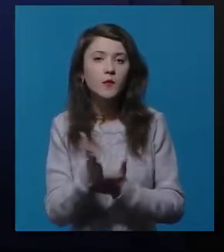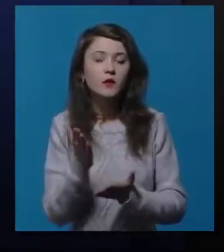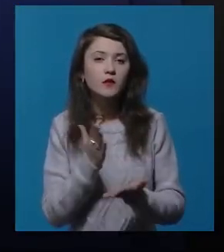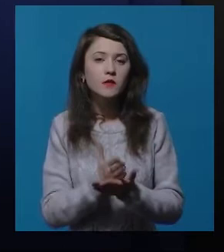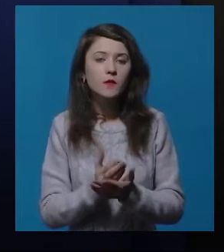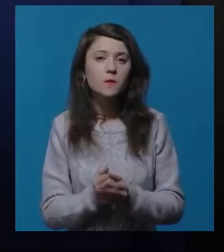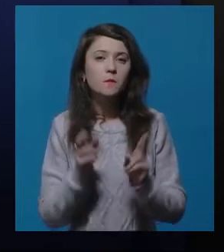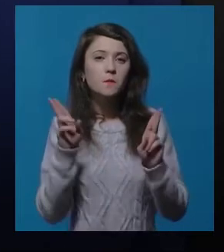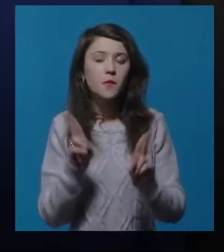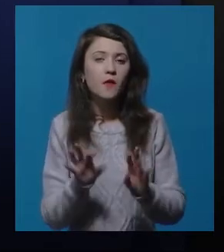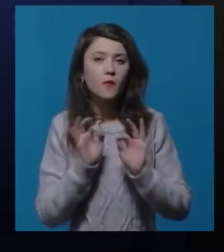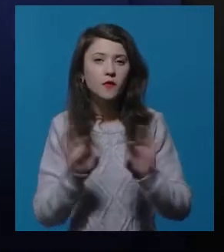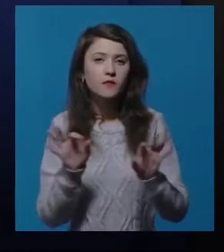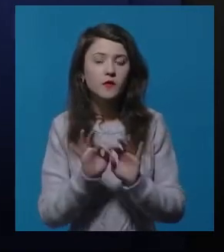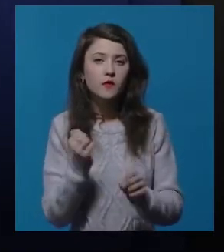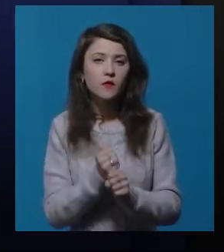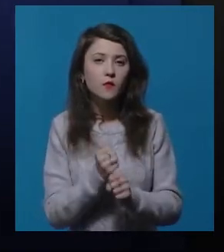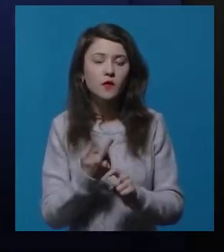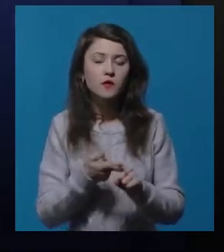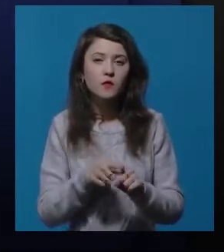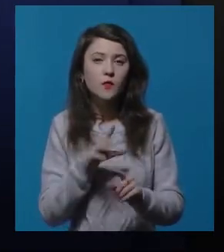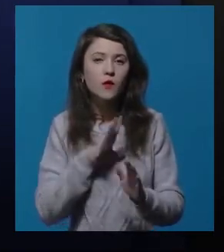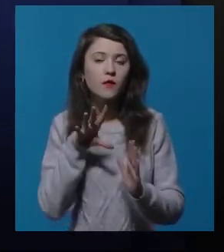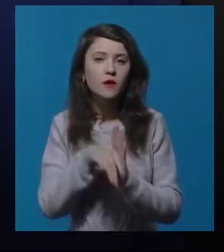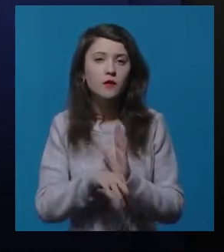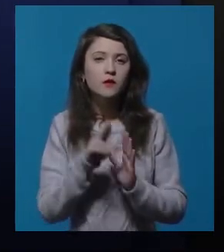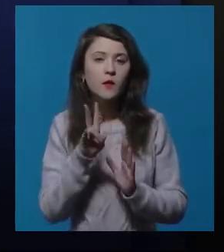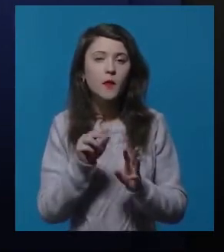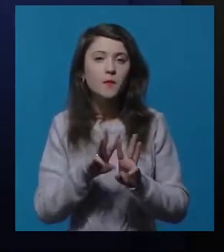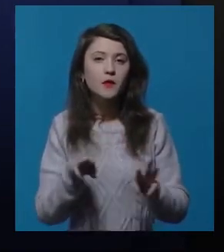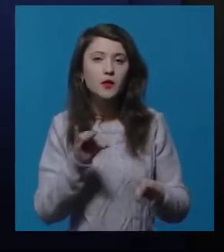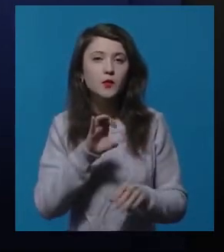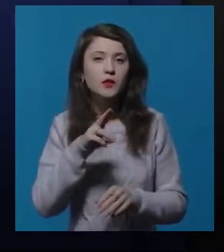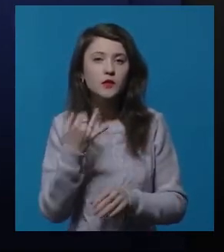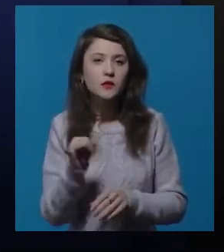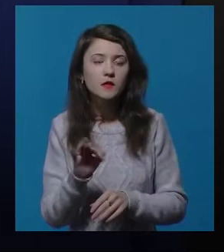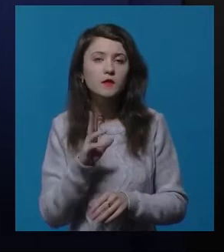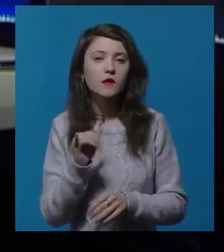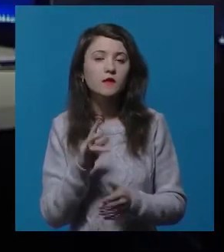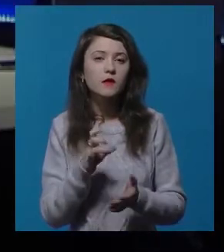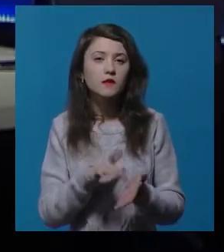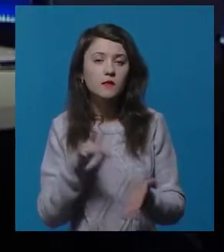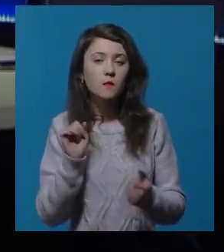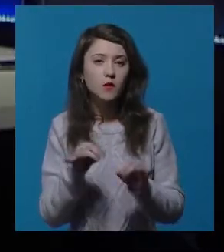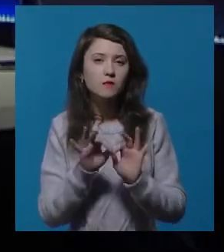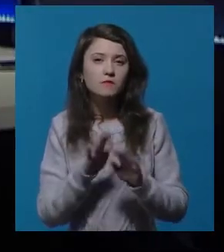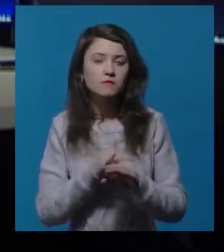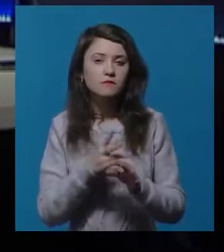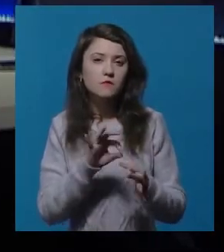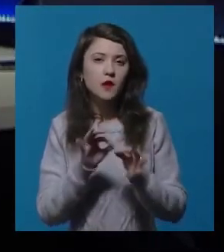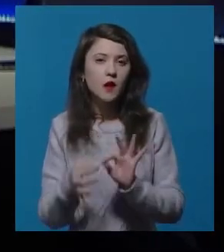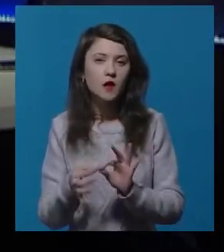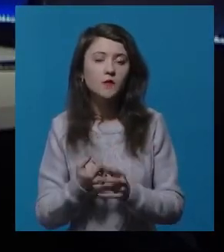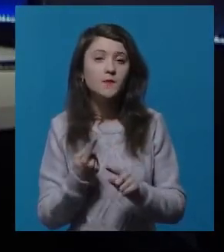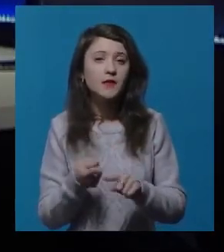правопросвітницька робота, тому що це покладено було як на Міністерство юстиції, так на Центр безоплатної правової допомоги. Можете пояснити більш детальніше? Та, це те,